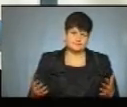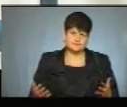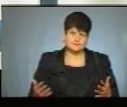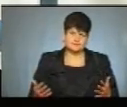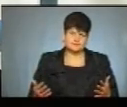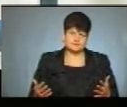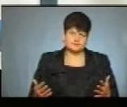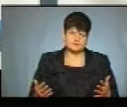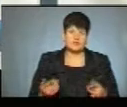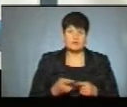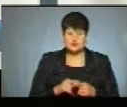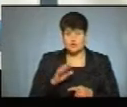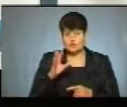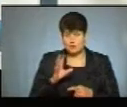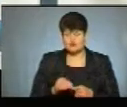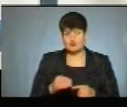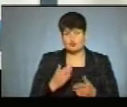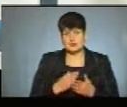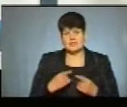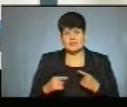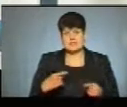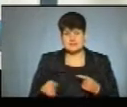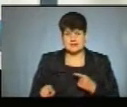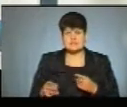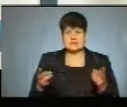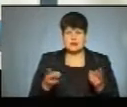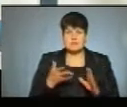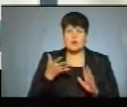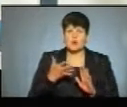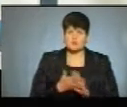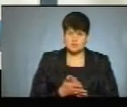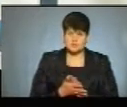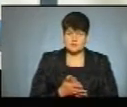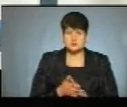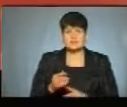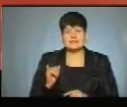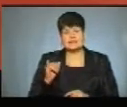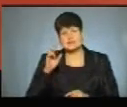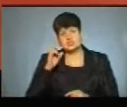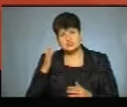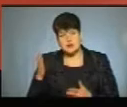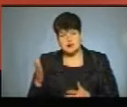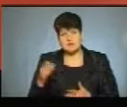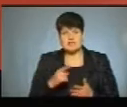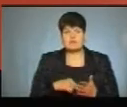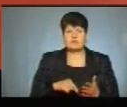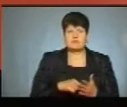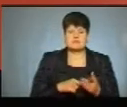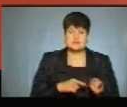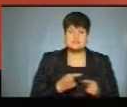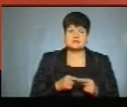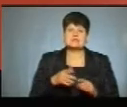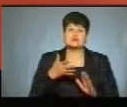тому от в цьому вся різниця, бо знову ж таки треба розуміти, і держава має це, і добре, що в місті це